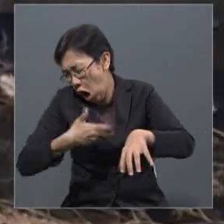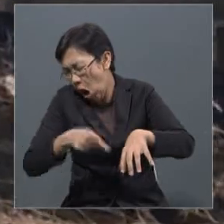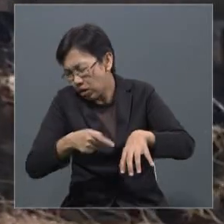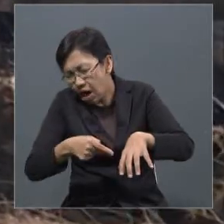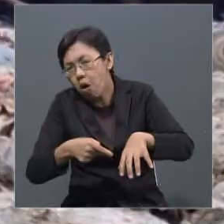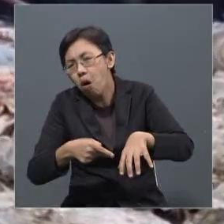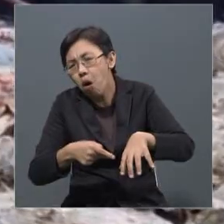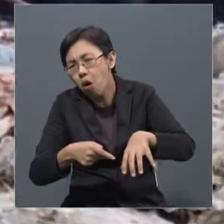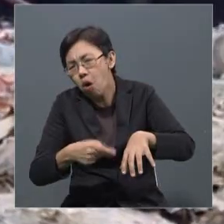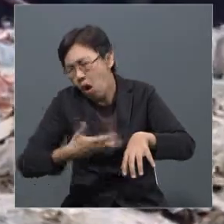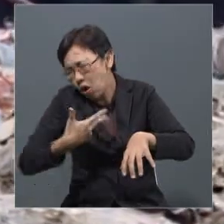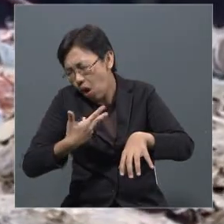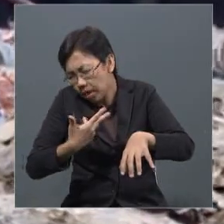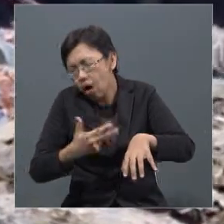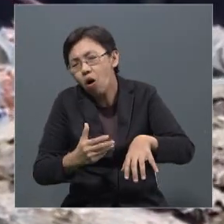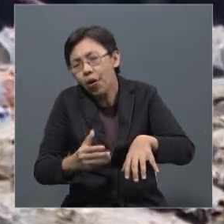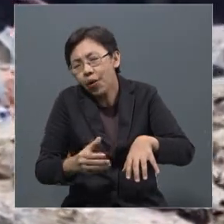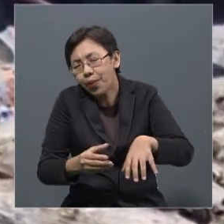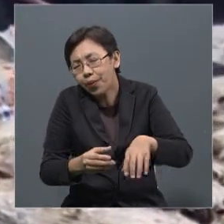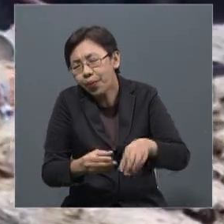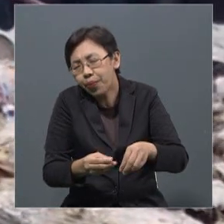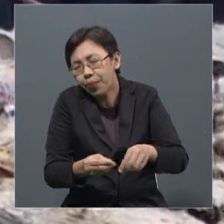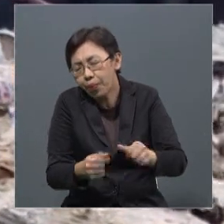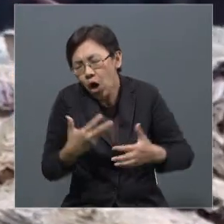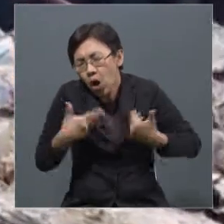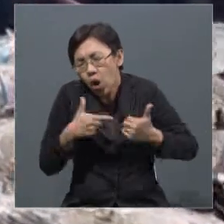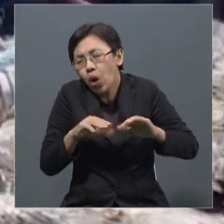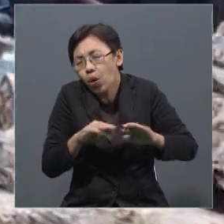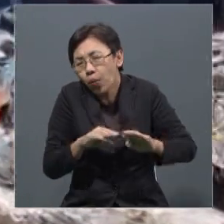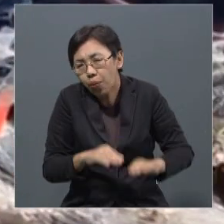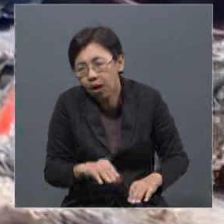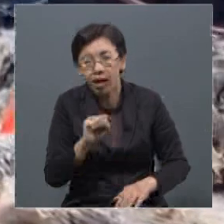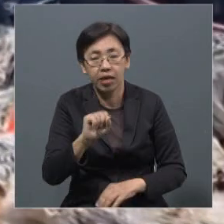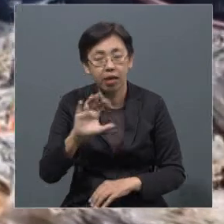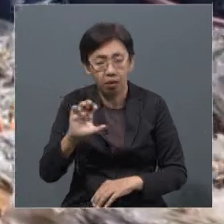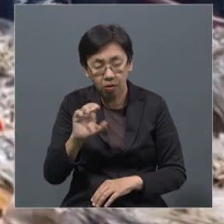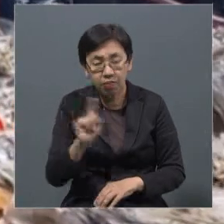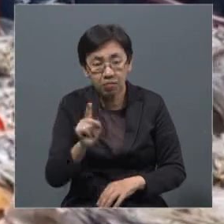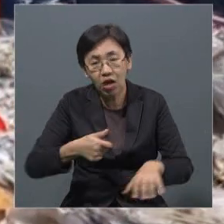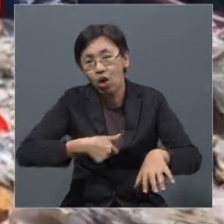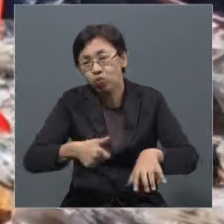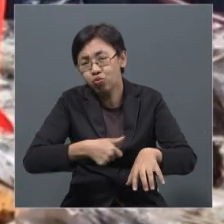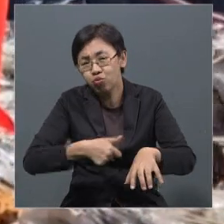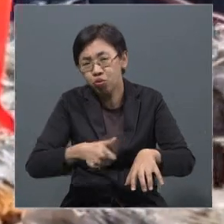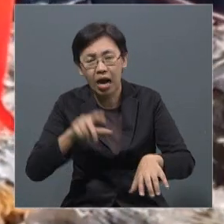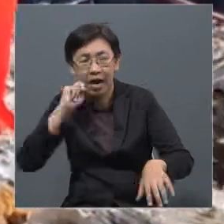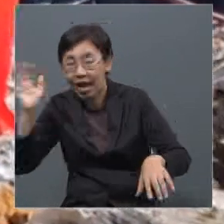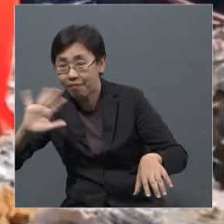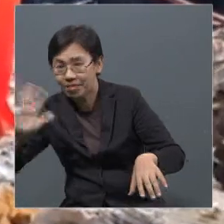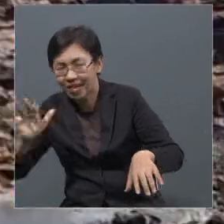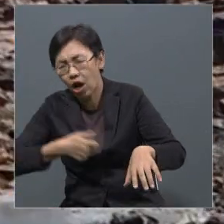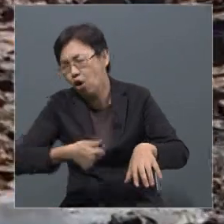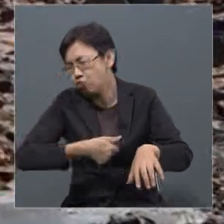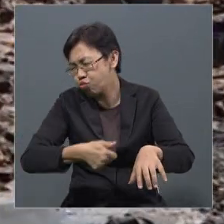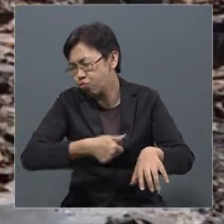กากเป็นตะการอลูมิเนียมเนี่ยมันจับตัวแล้วลดอุณหภูมิลงคือ f500เนี่ยมันสามารถลดอุณหภูมิได้มากกว่าน้ำเยอะหลายหลายเท่า